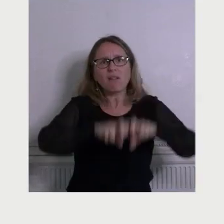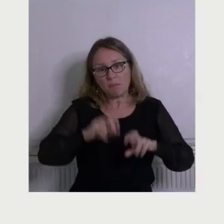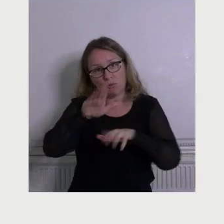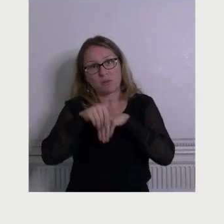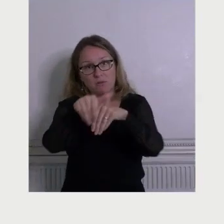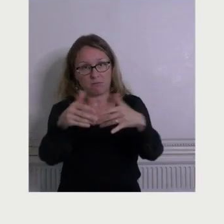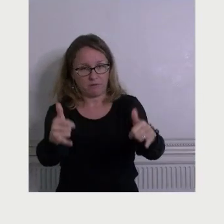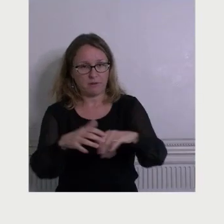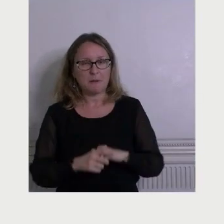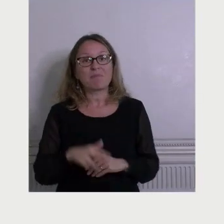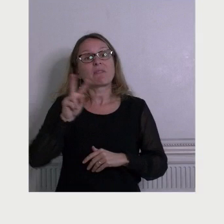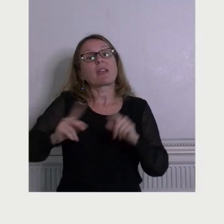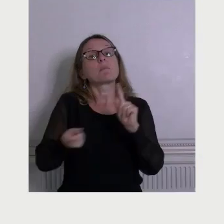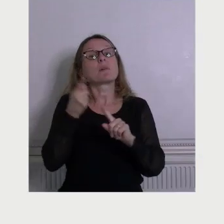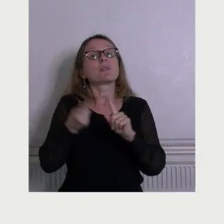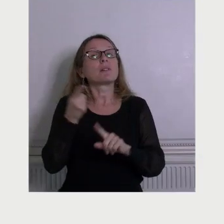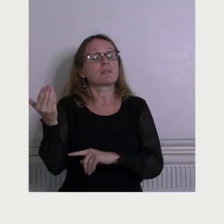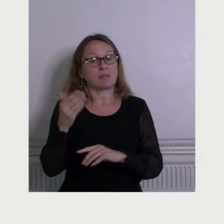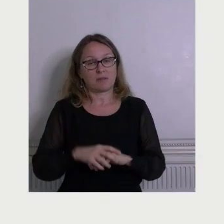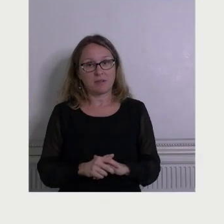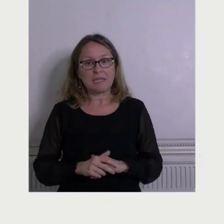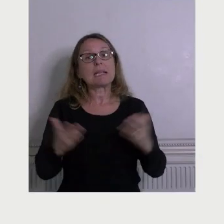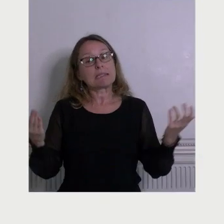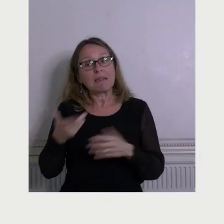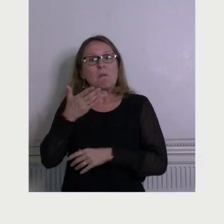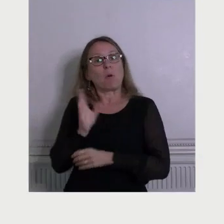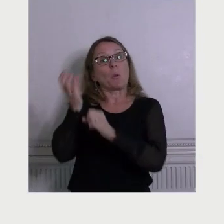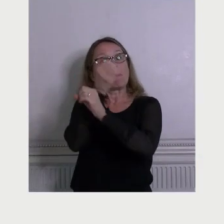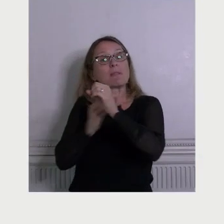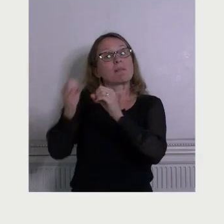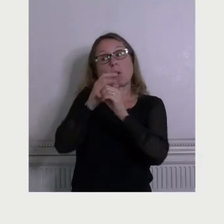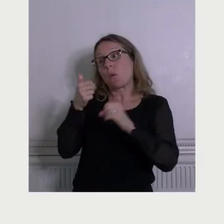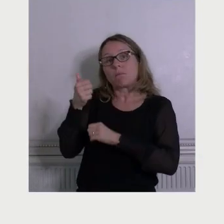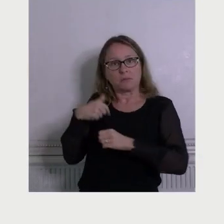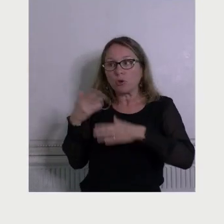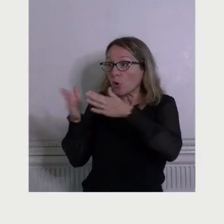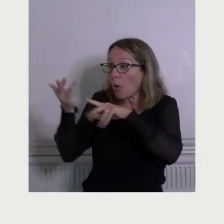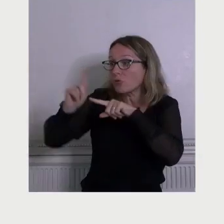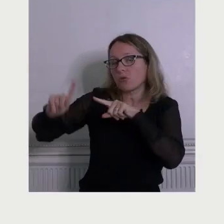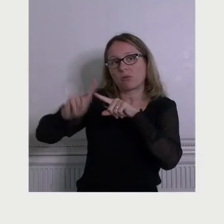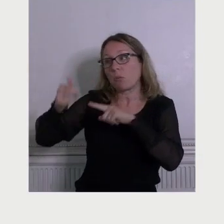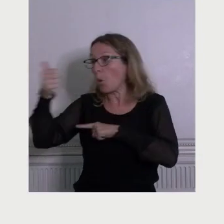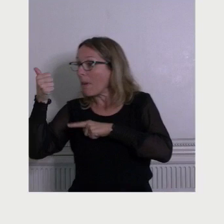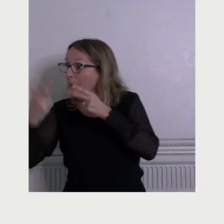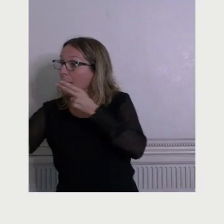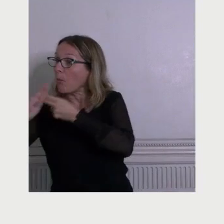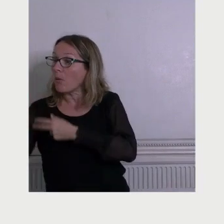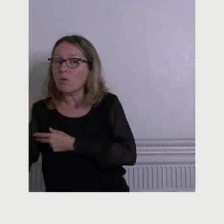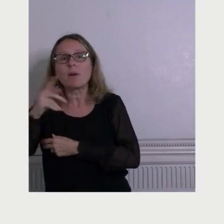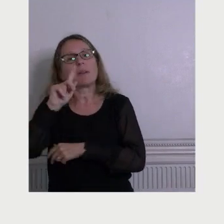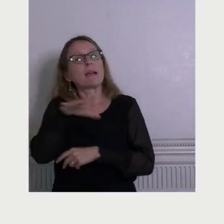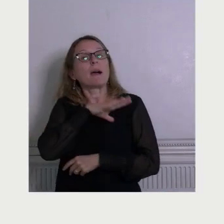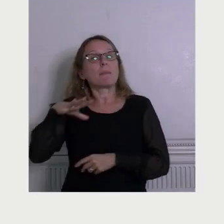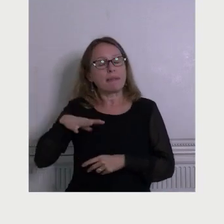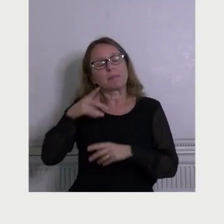Lutter, c'est aussi agir en interne. C'est une pollution dont on parle très peu souvent, mais qui est bien, bien plus importante que celle